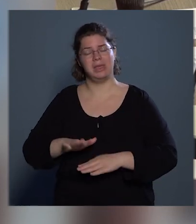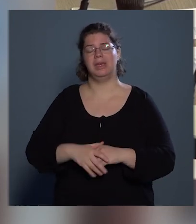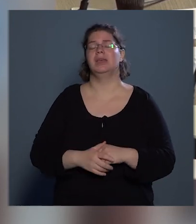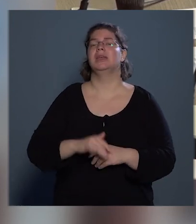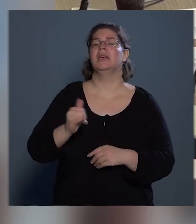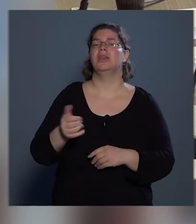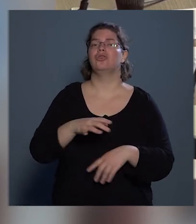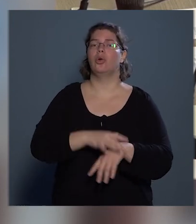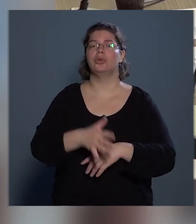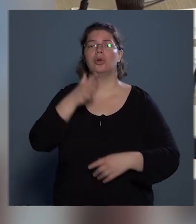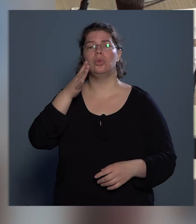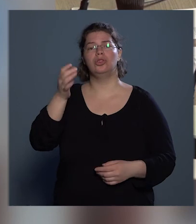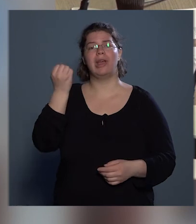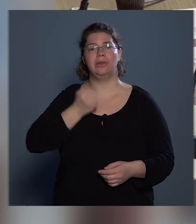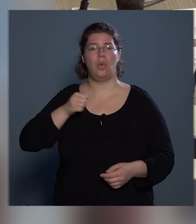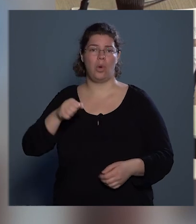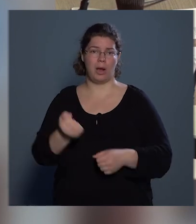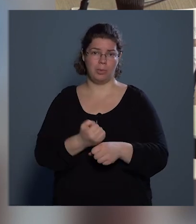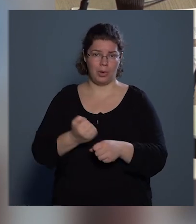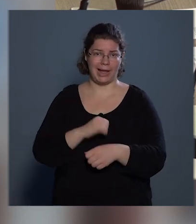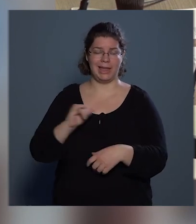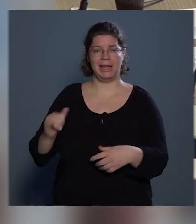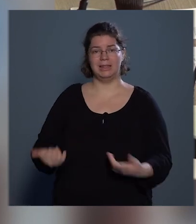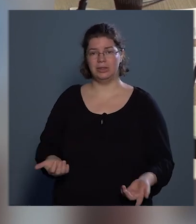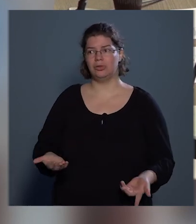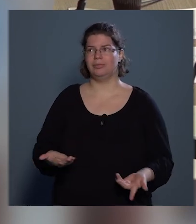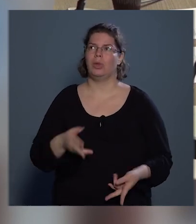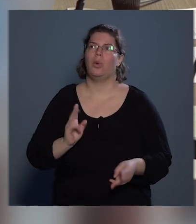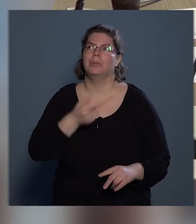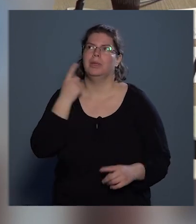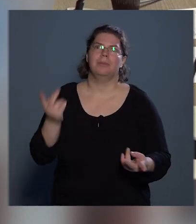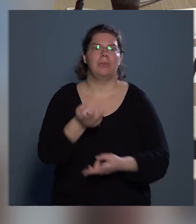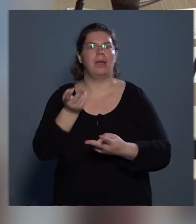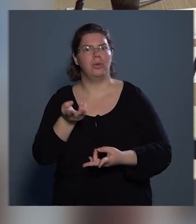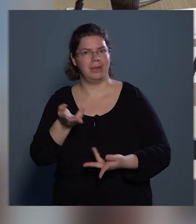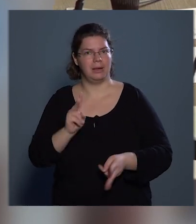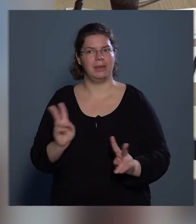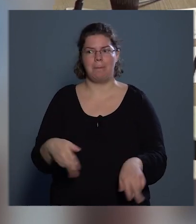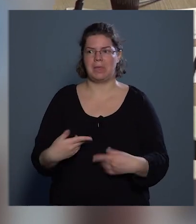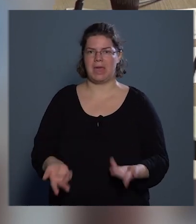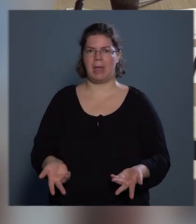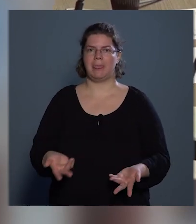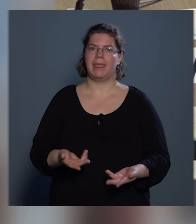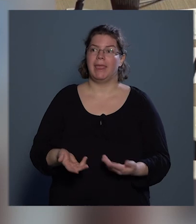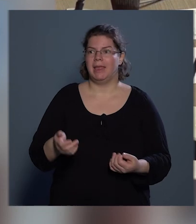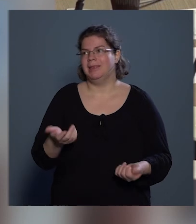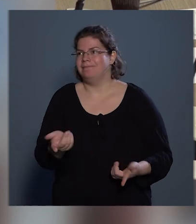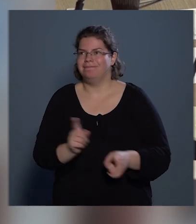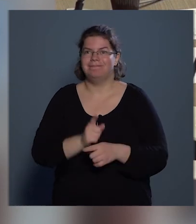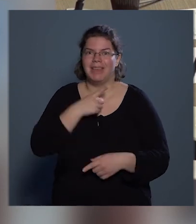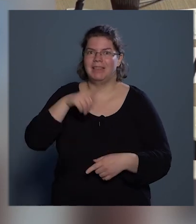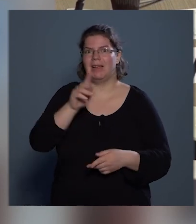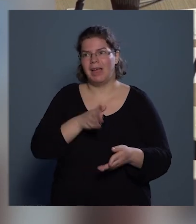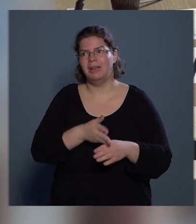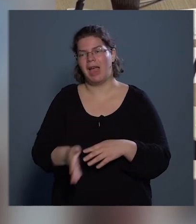dr. Kulcsál Dóra munkáját is egy kicsit, ugye, hogy is mondjam, megkönnyítenénk, hogy nem kell mondjuk biztos éjszakákon át azzal foglalkozni,